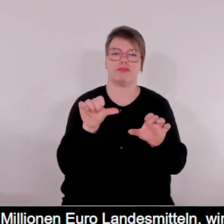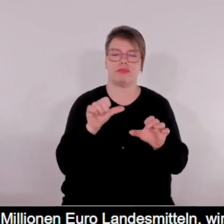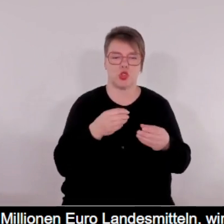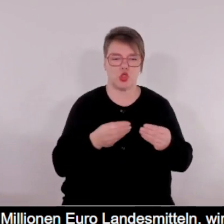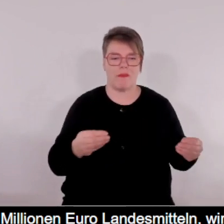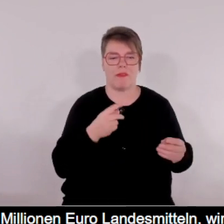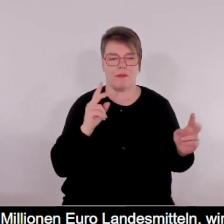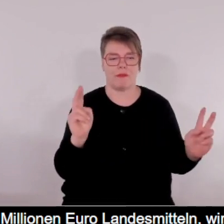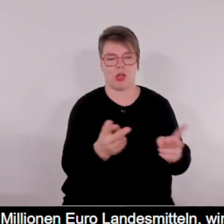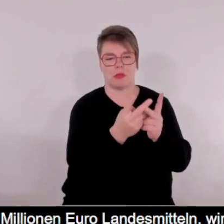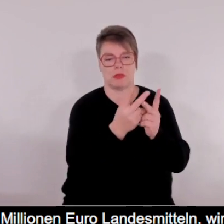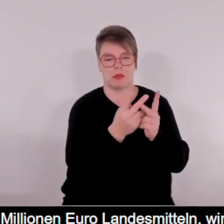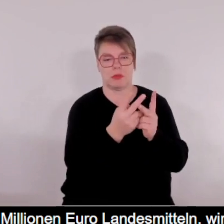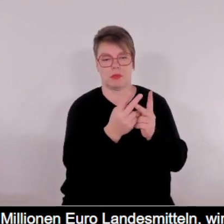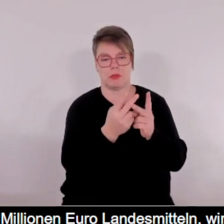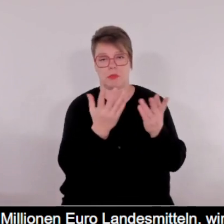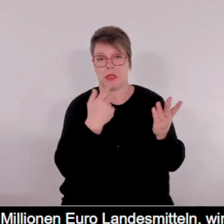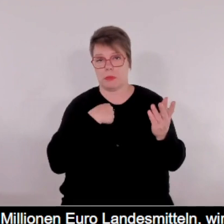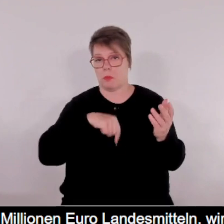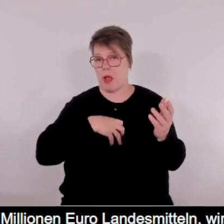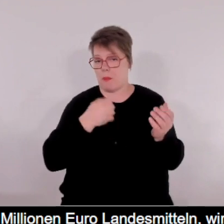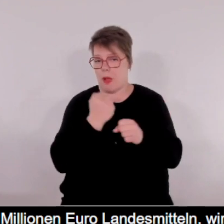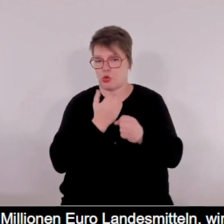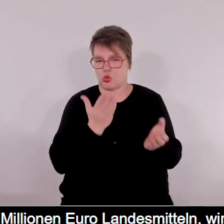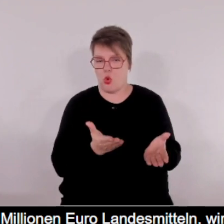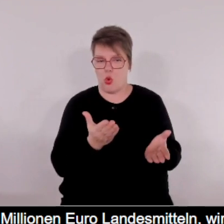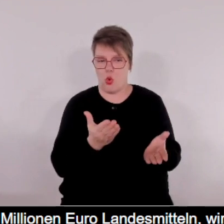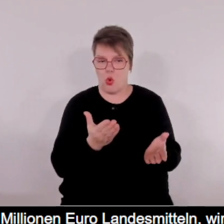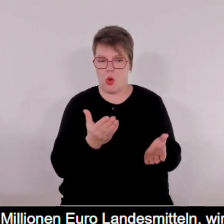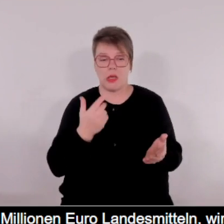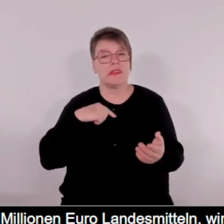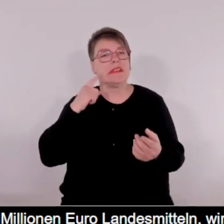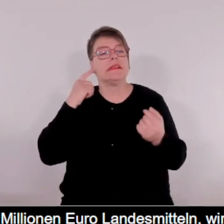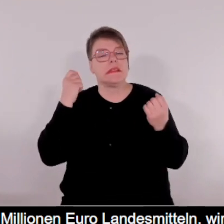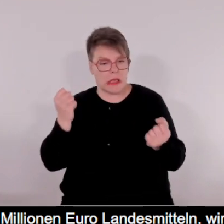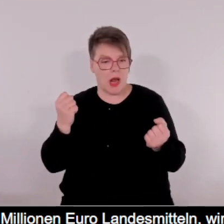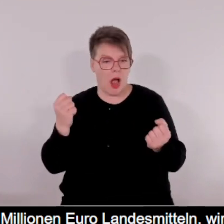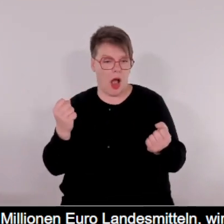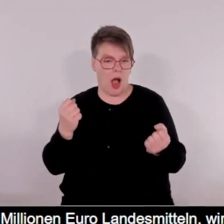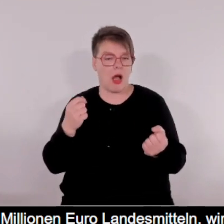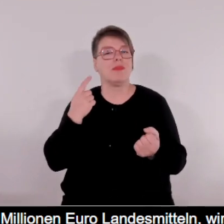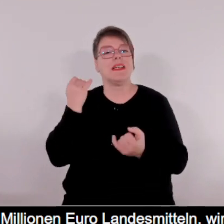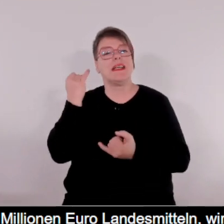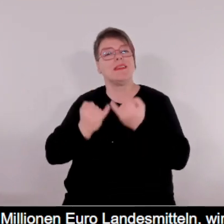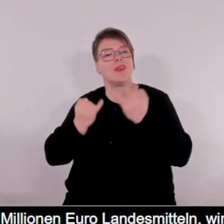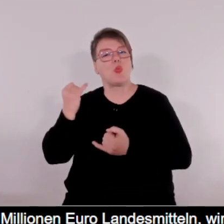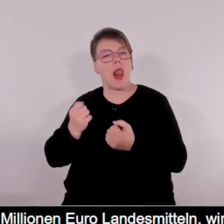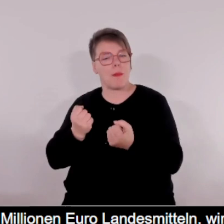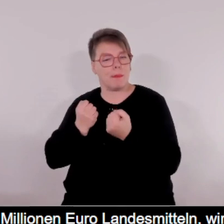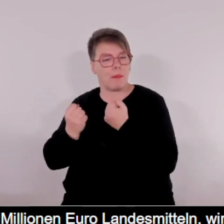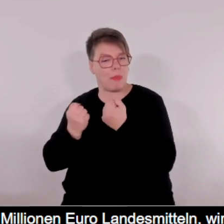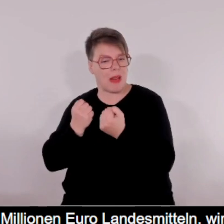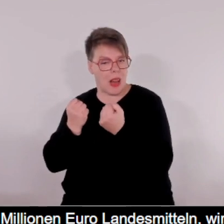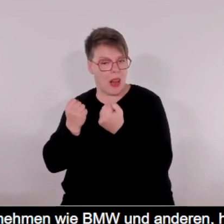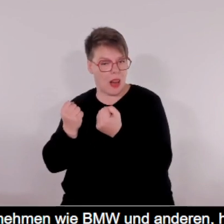werden nach dem Motto, man könnte ja alles mit Öffis erledigen. Wir haben die letzten Tage gesehen, was los ist, wenn es schneit oder wenn